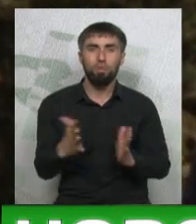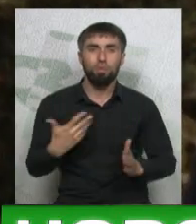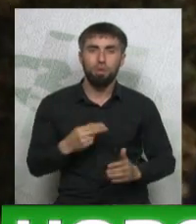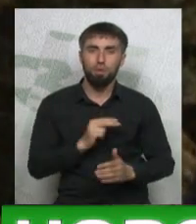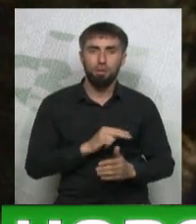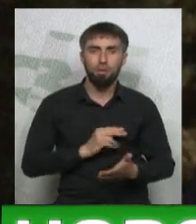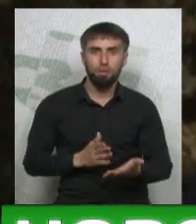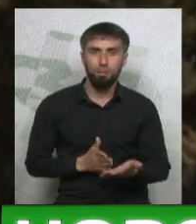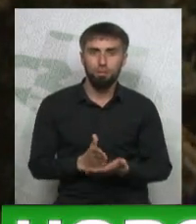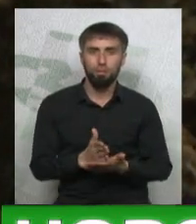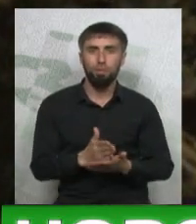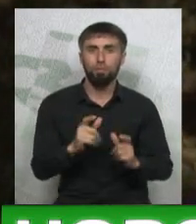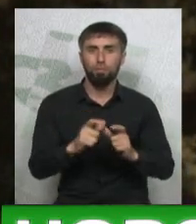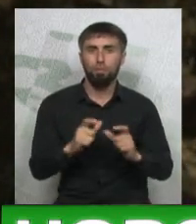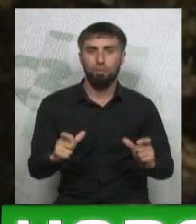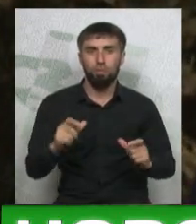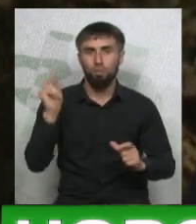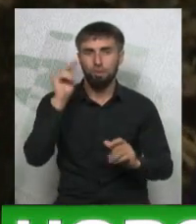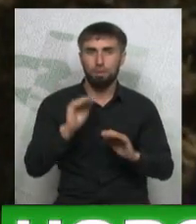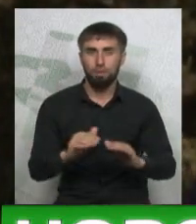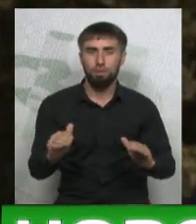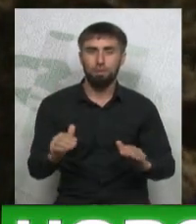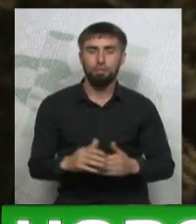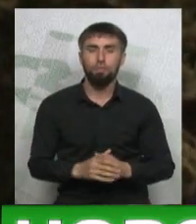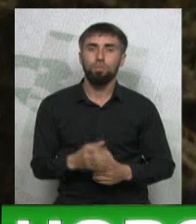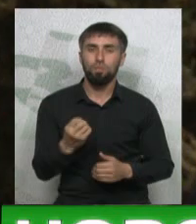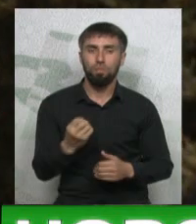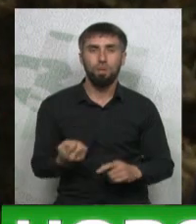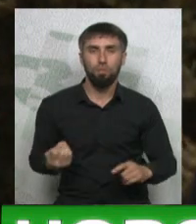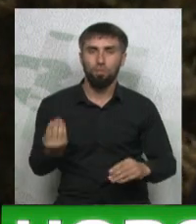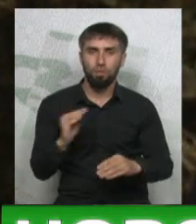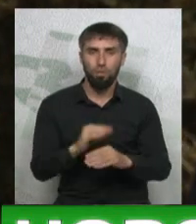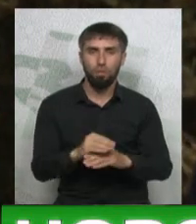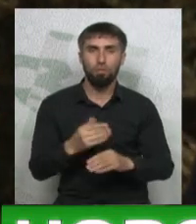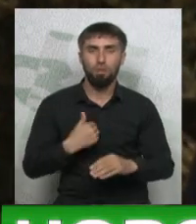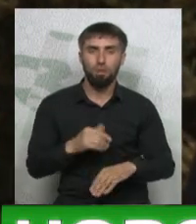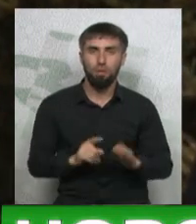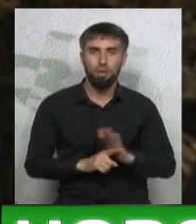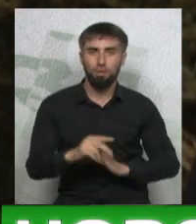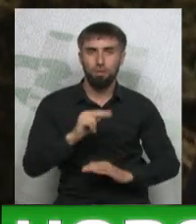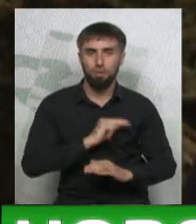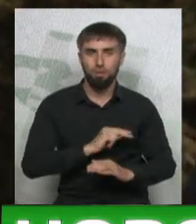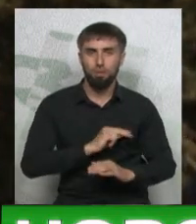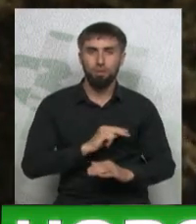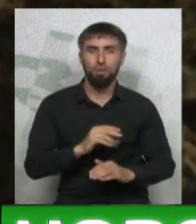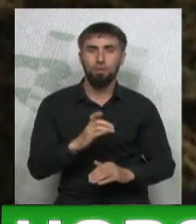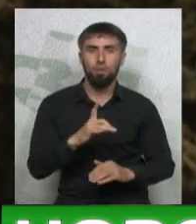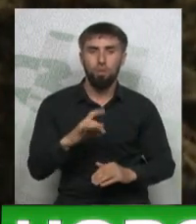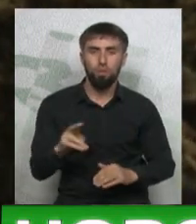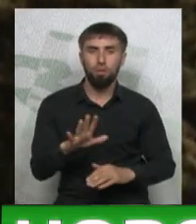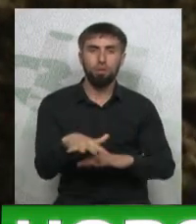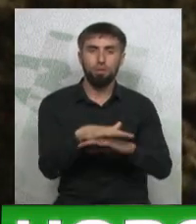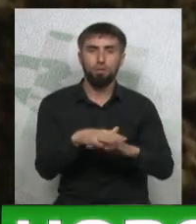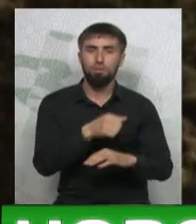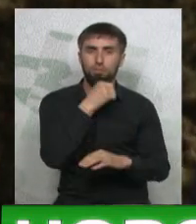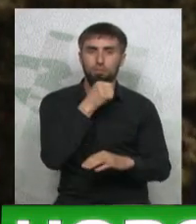бережи, школе да бережи, да, берел, со, обох бережи, табы был бяп, сходишь из населения сани, из